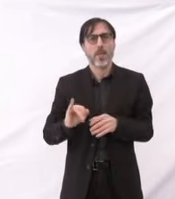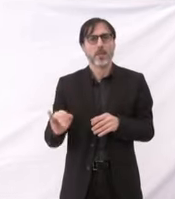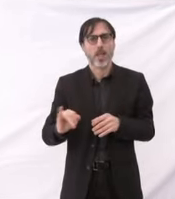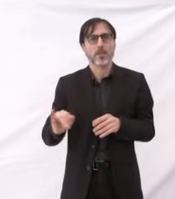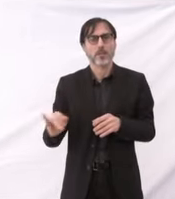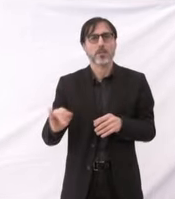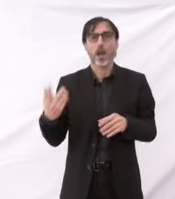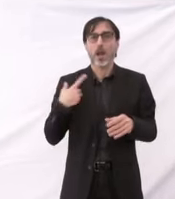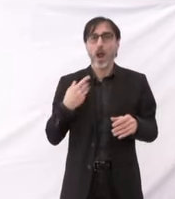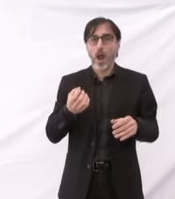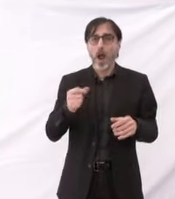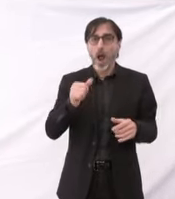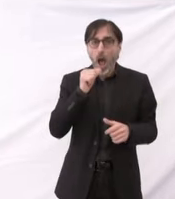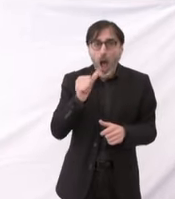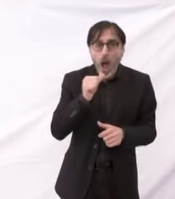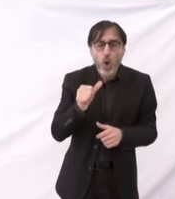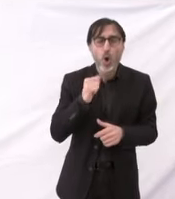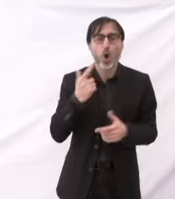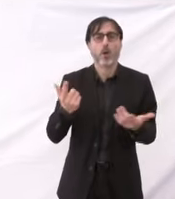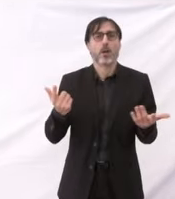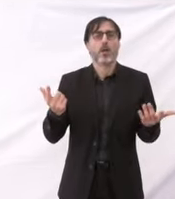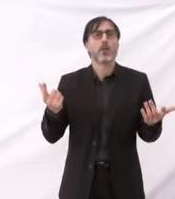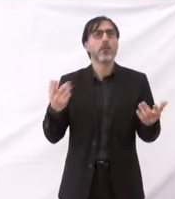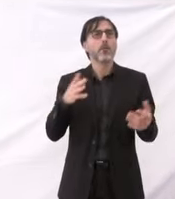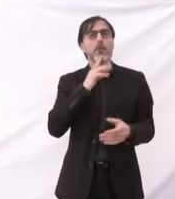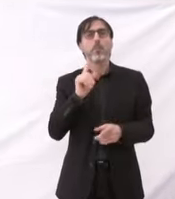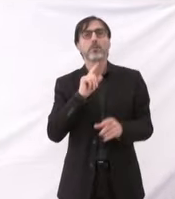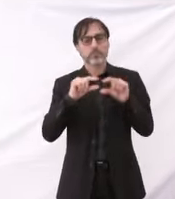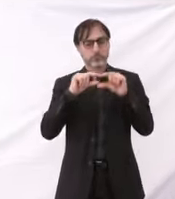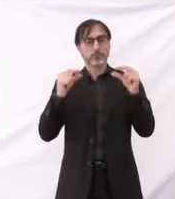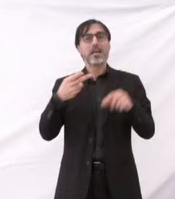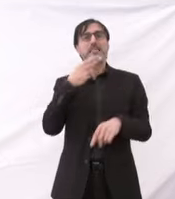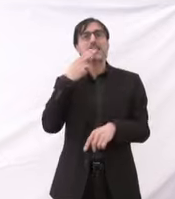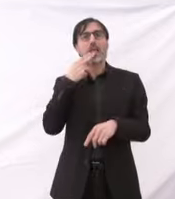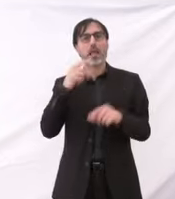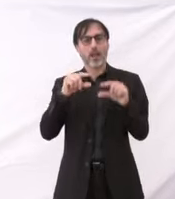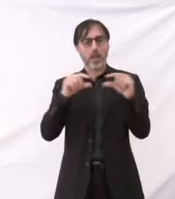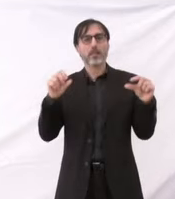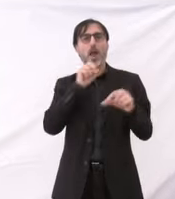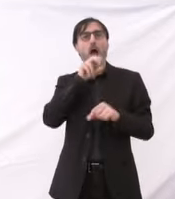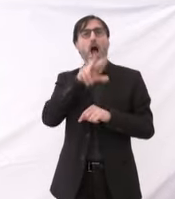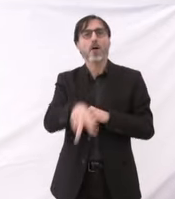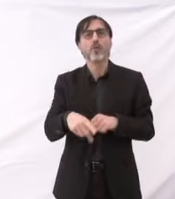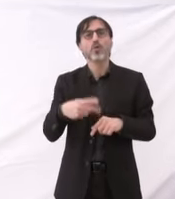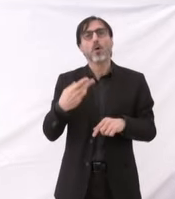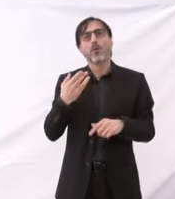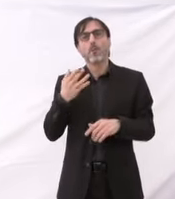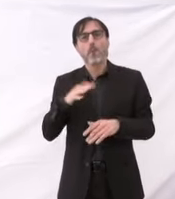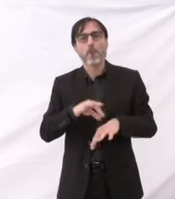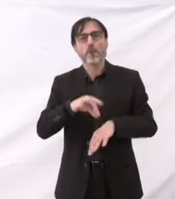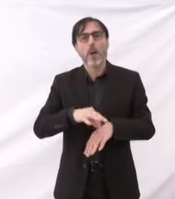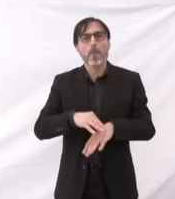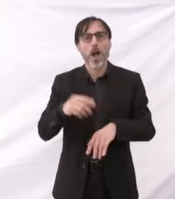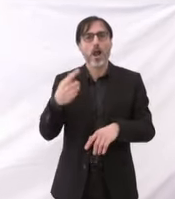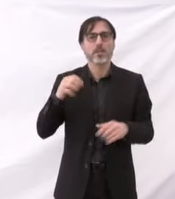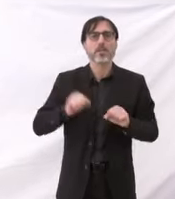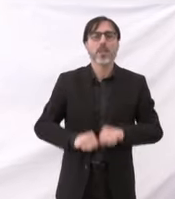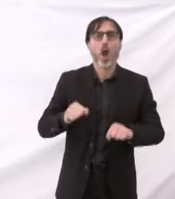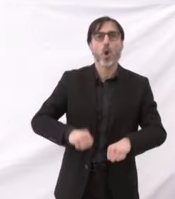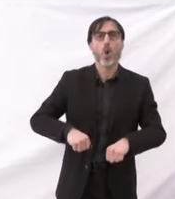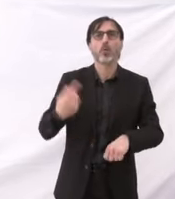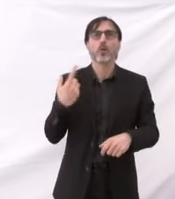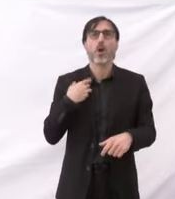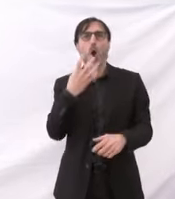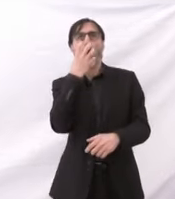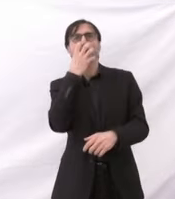delle sostanze alcoliche. Non basta mettere sulle sigarette nuoce alla salute e mettere la fotografia di